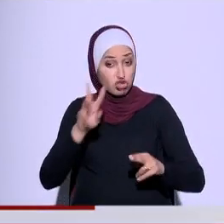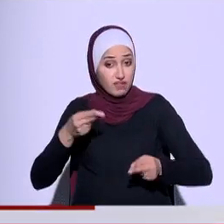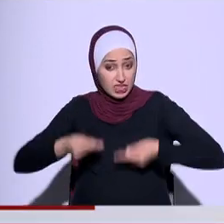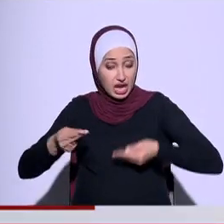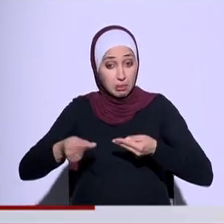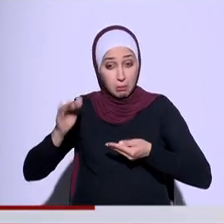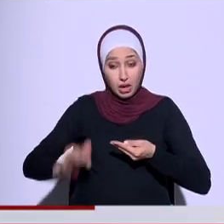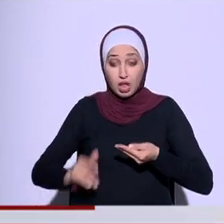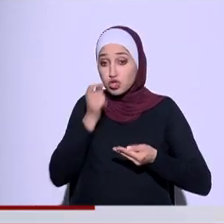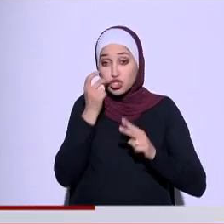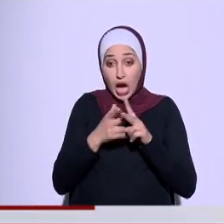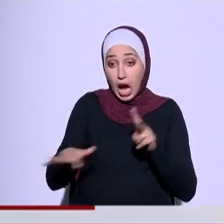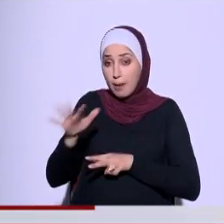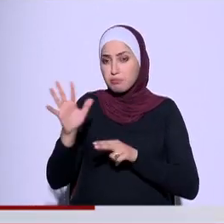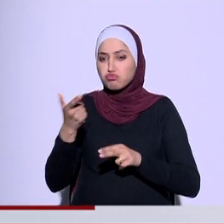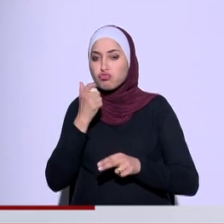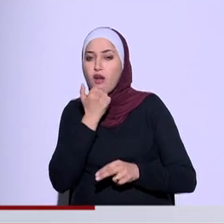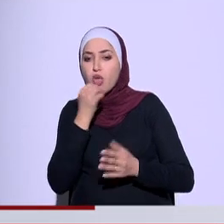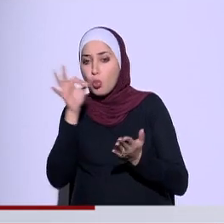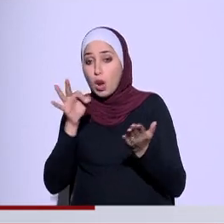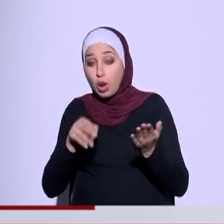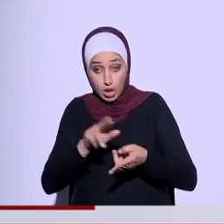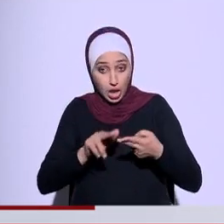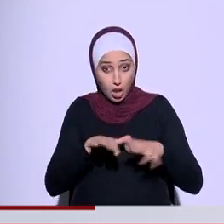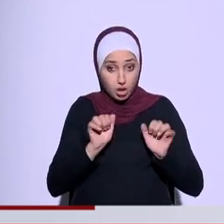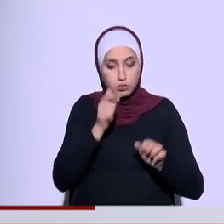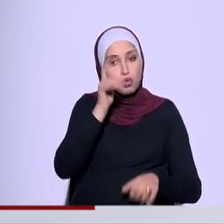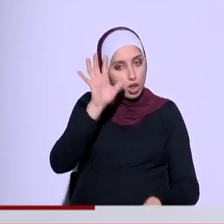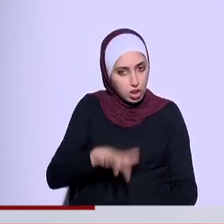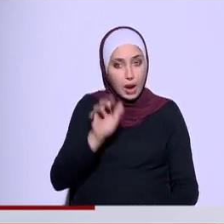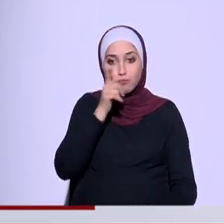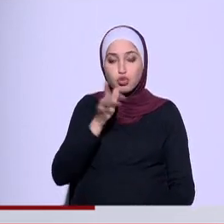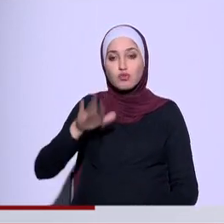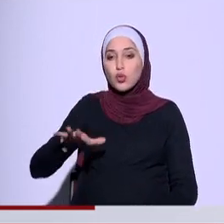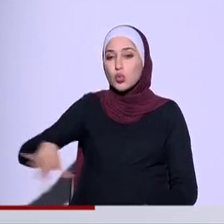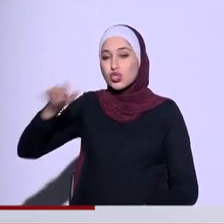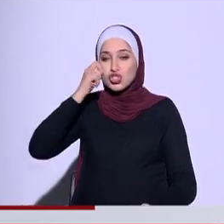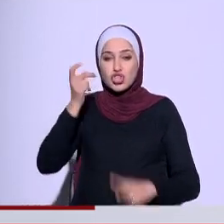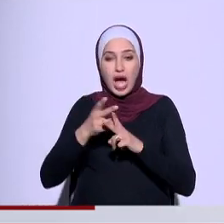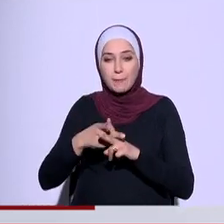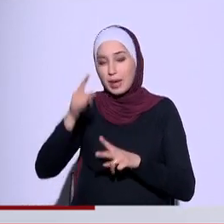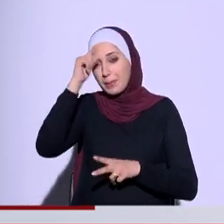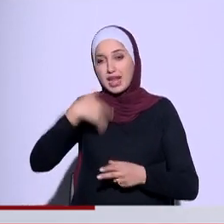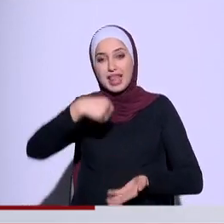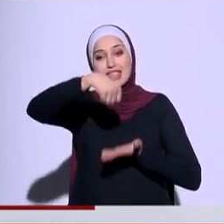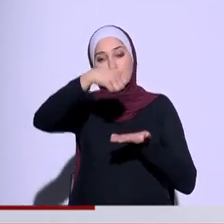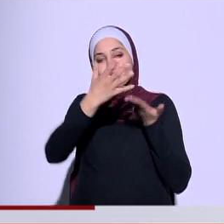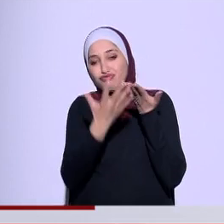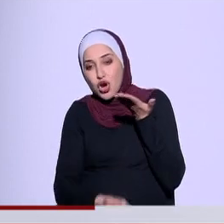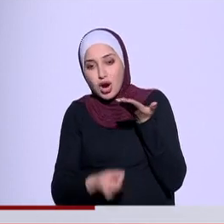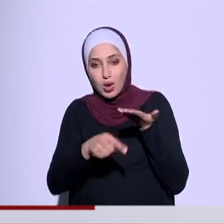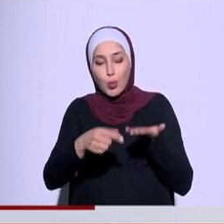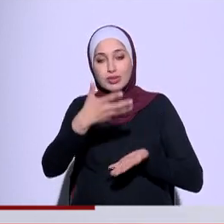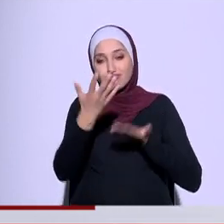هو أساس عملنا، وحاولنا جاهدين لحل جميع الشكاوي في النسخة الحالية، وأكيد سنقوم بمراجعة التغذية